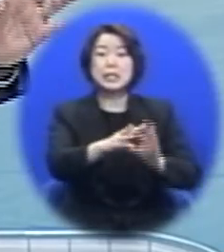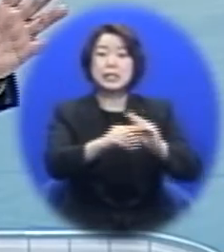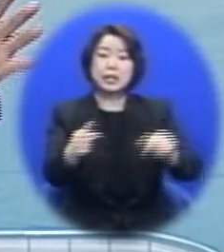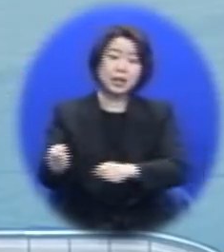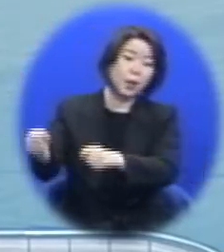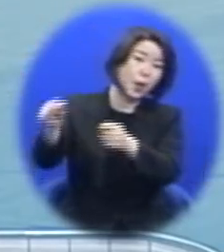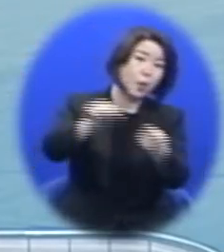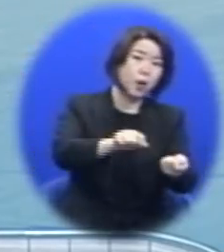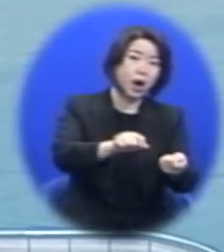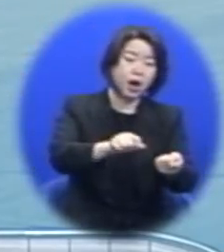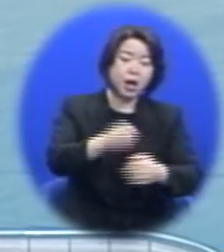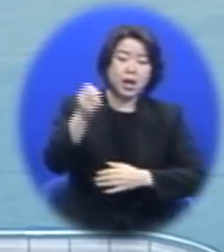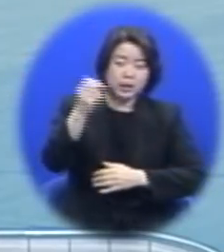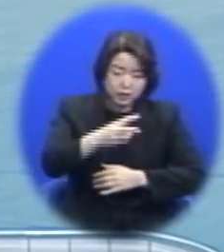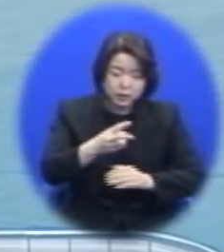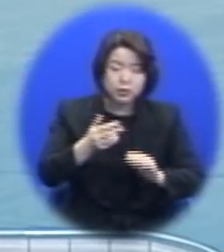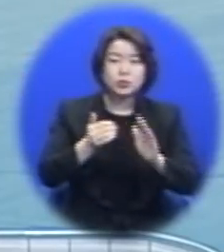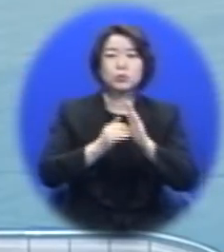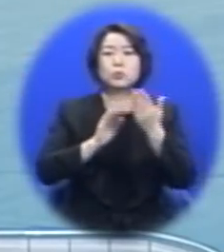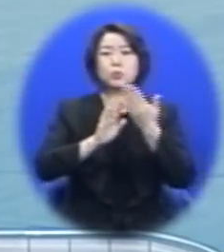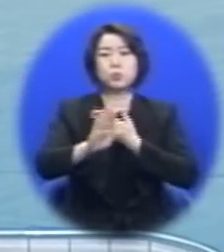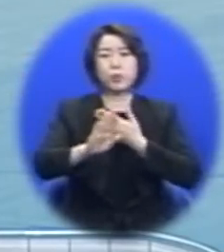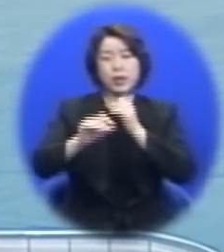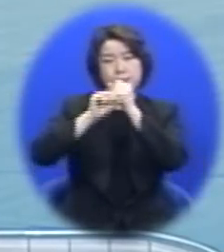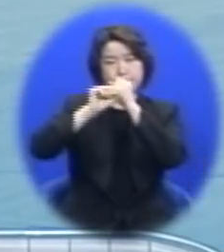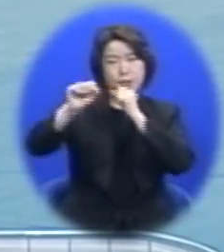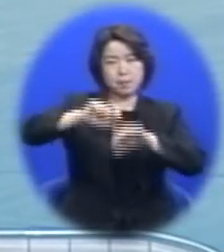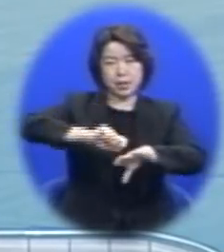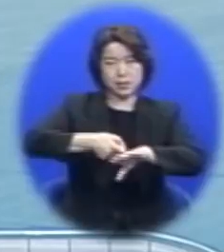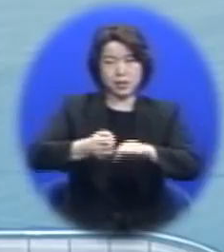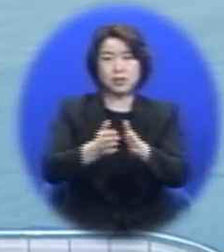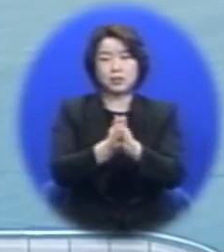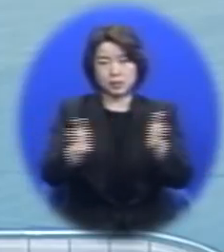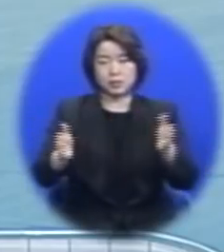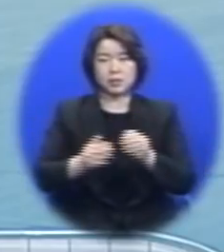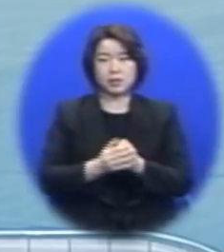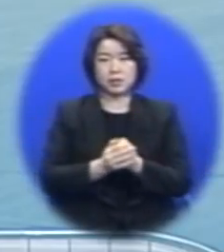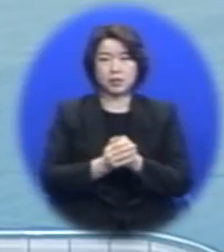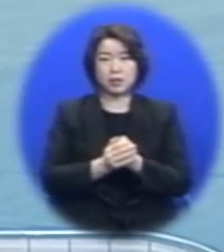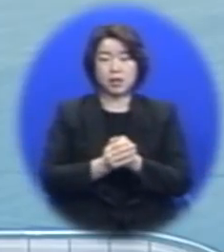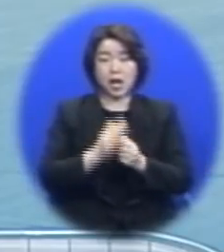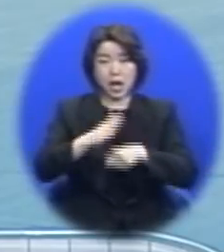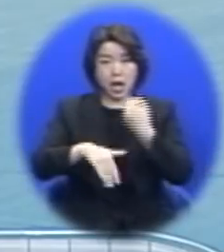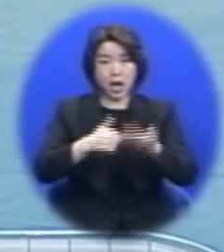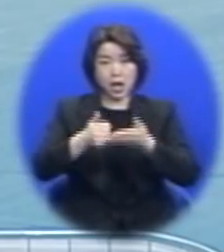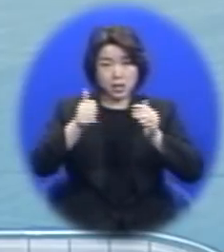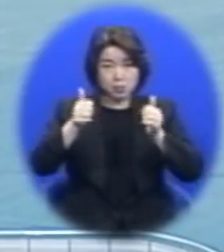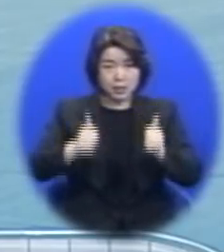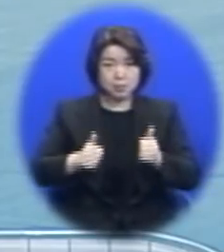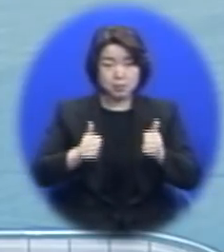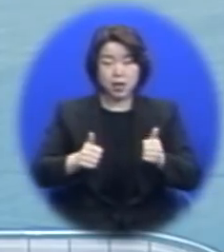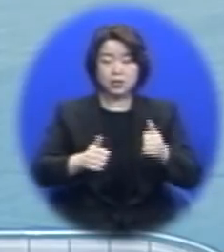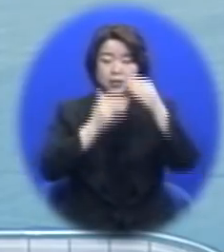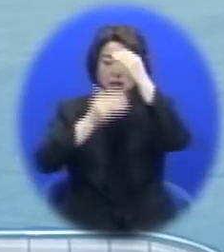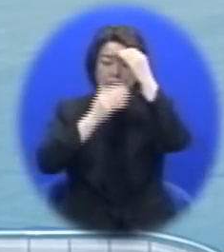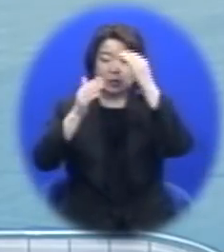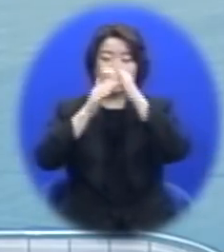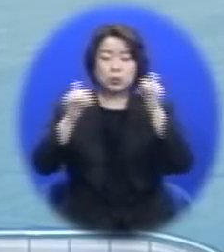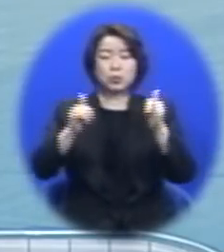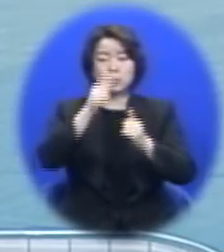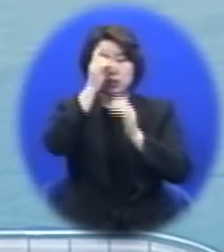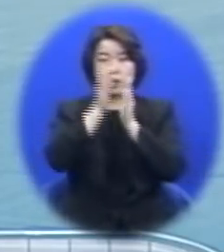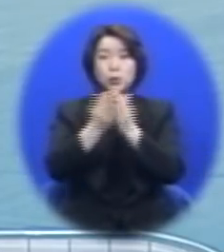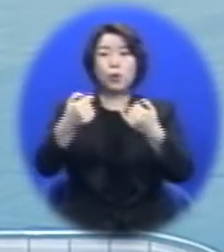나팔 재앙이 시작이 되는 거예요. 하나님의 심판은 성도들의 기도와 함께 갑니다.